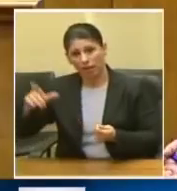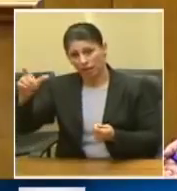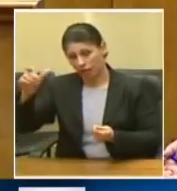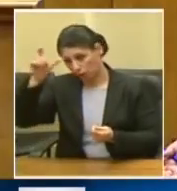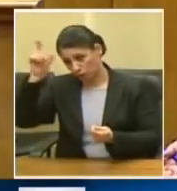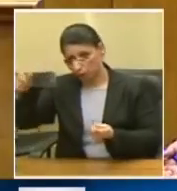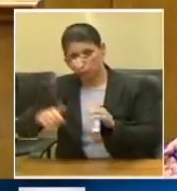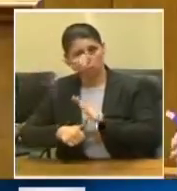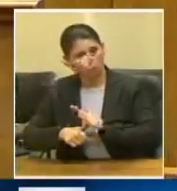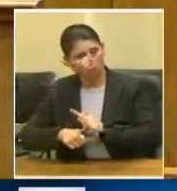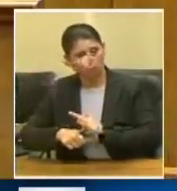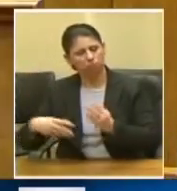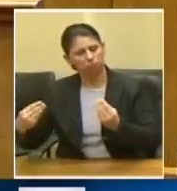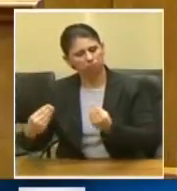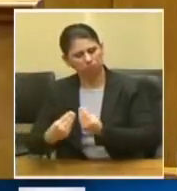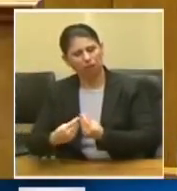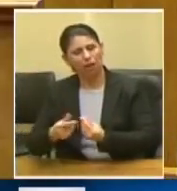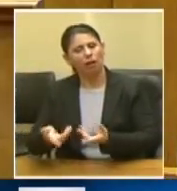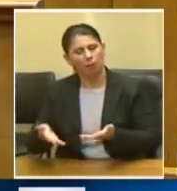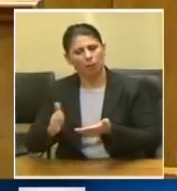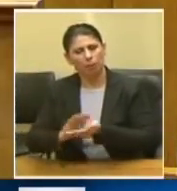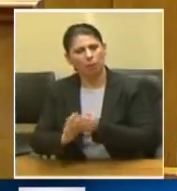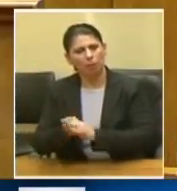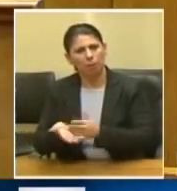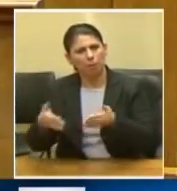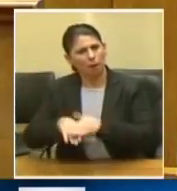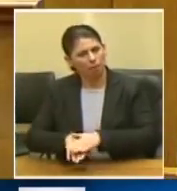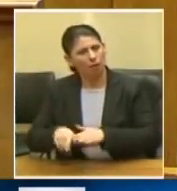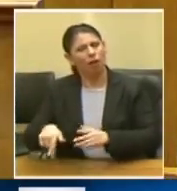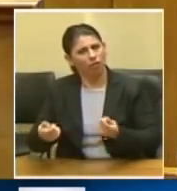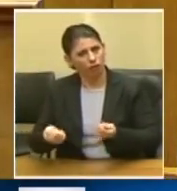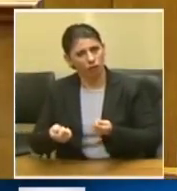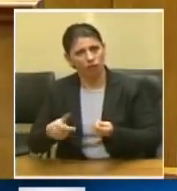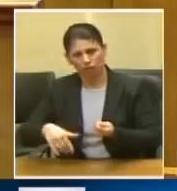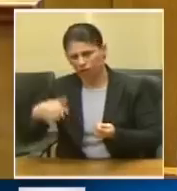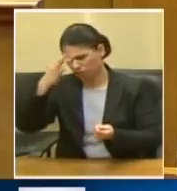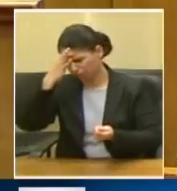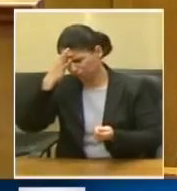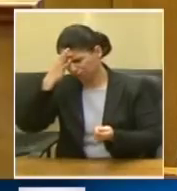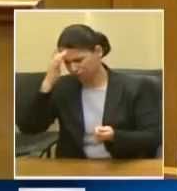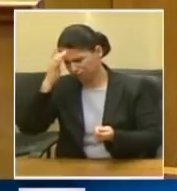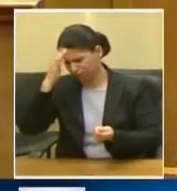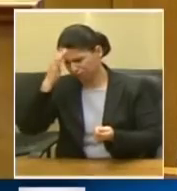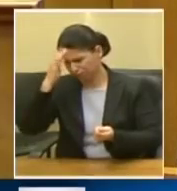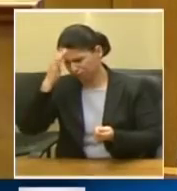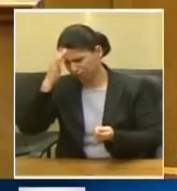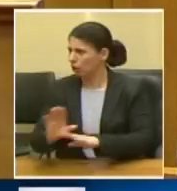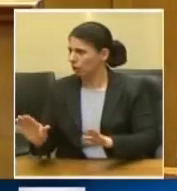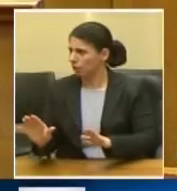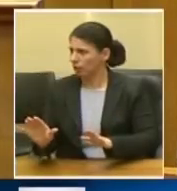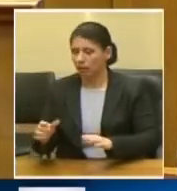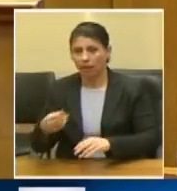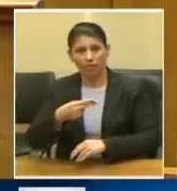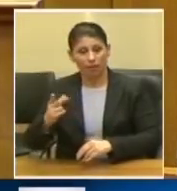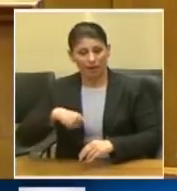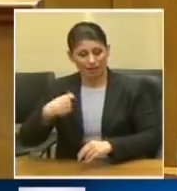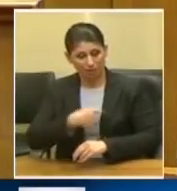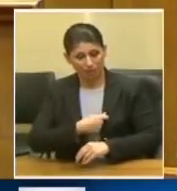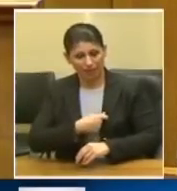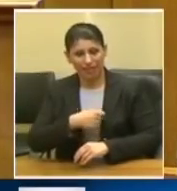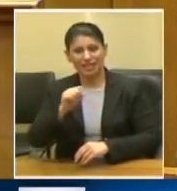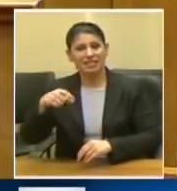πρόβλημα, να το κάνετε και αυτό. Και επειδή μας λέτε, μας έχετε ζαλίσει και το κεφάλι, ένα από τον κύριο Πρόεδρε, με την Ισπανία και το Σάντσεθ, έχω κακά